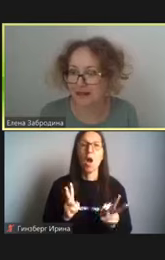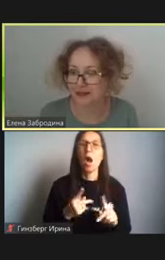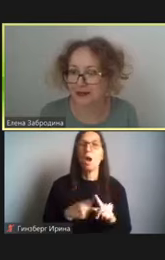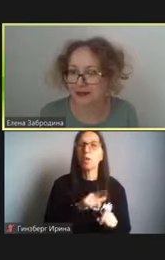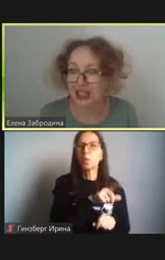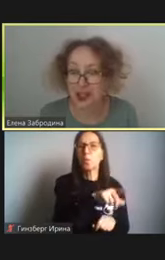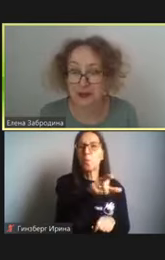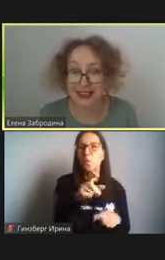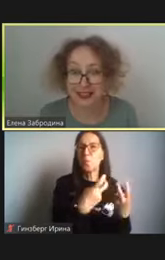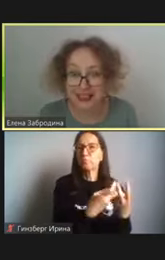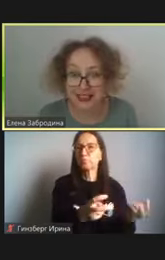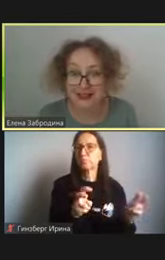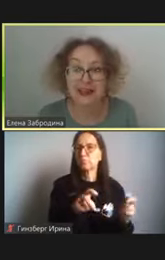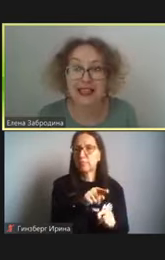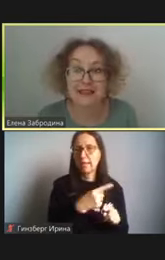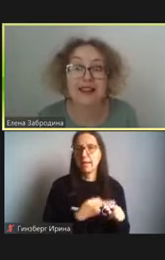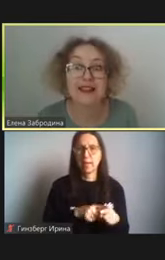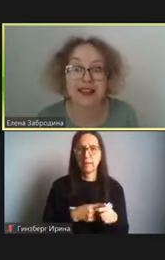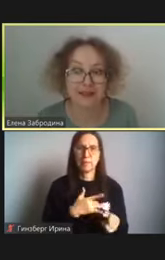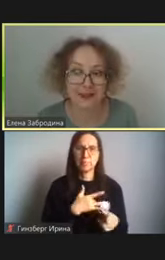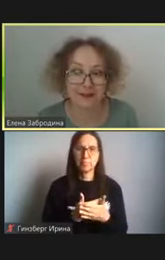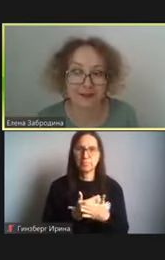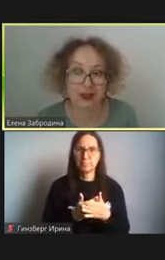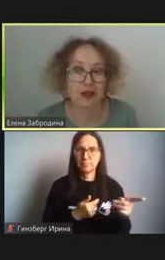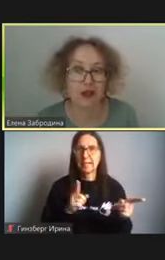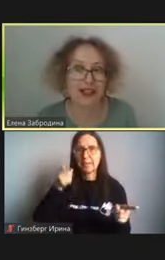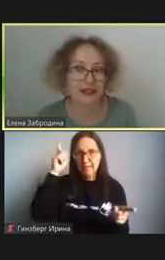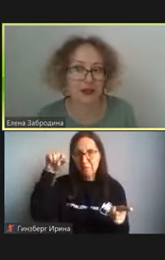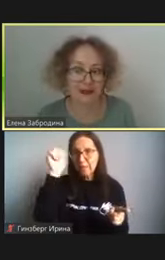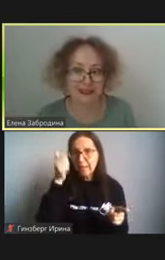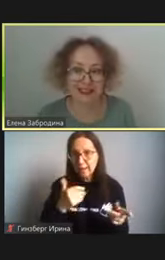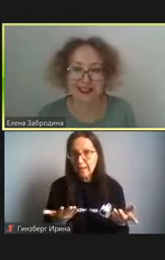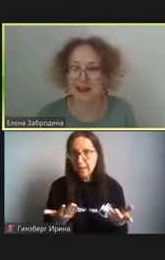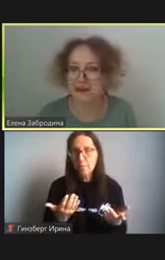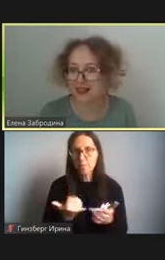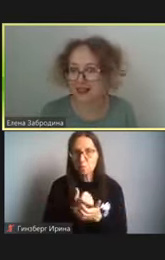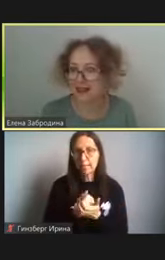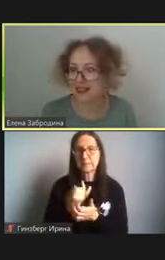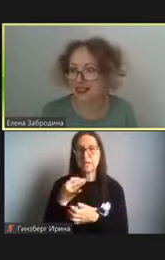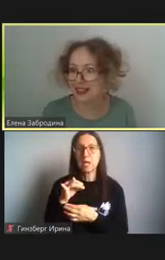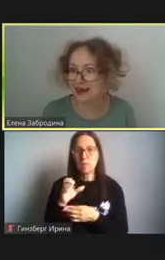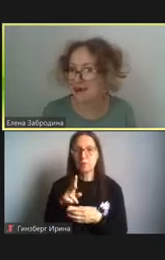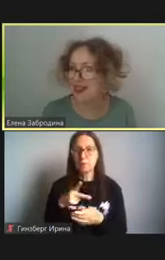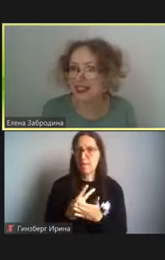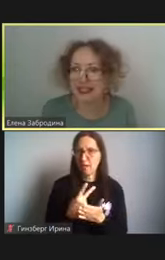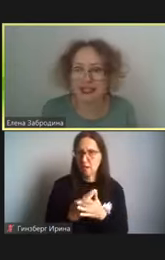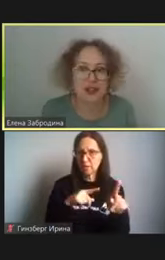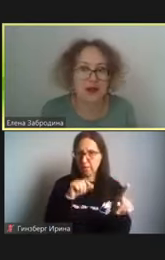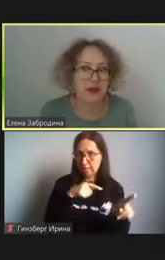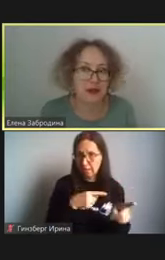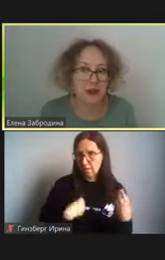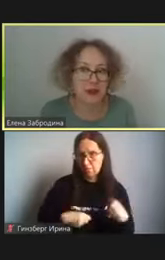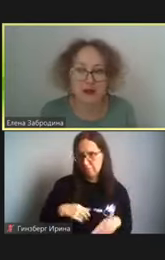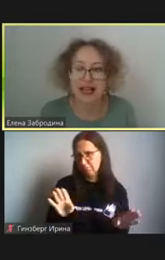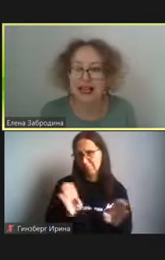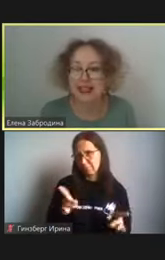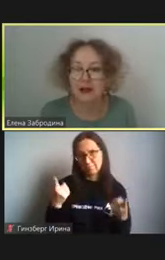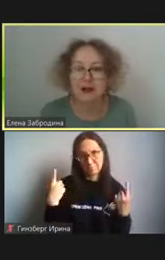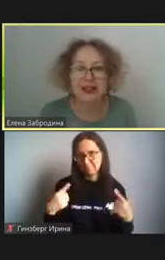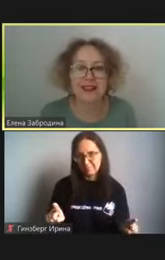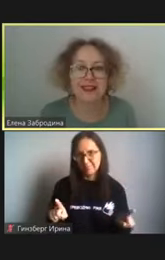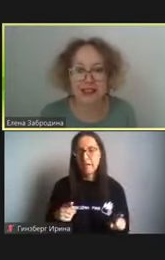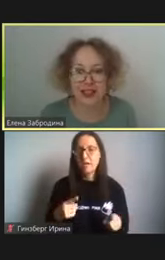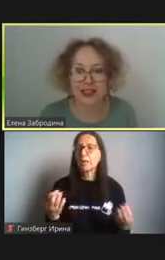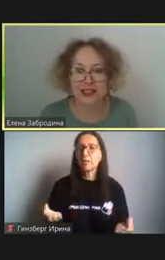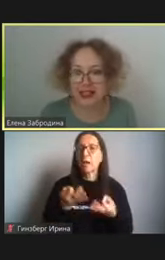люди? Это же, по идее, древние греки. Но разве Йорданцах нам показывают греками? Нет, ничего подобного,